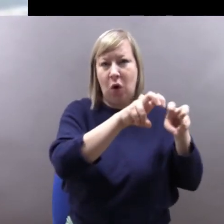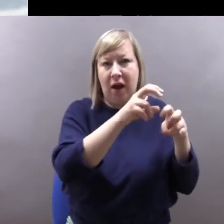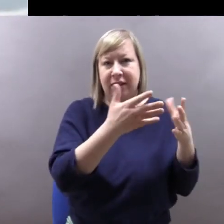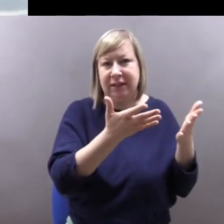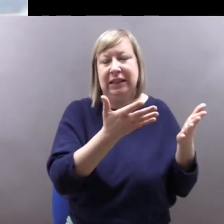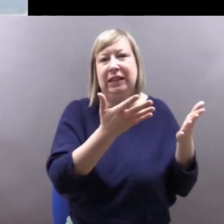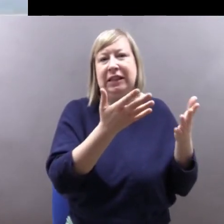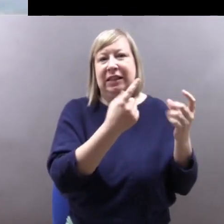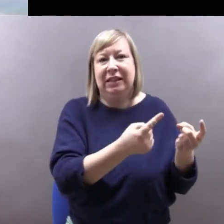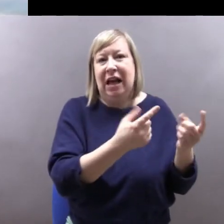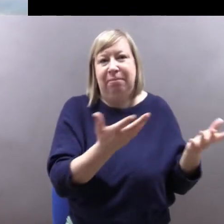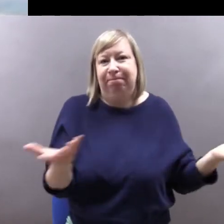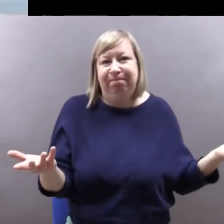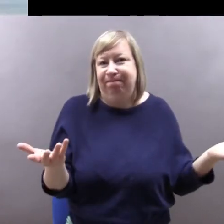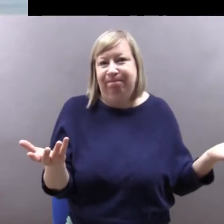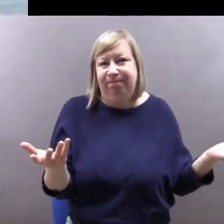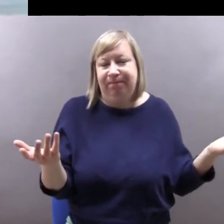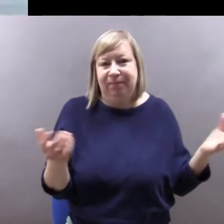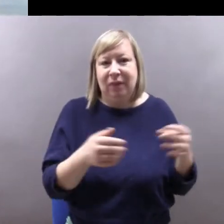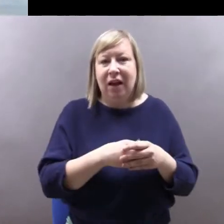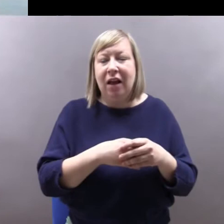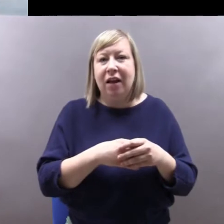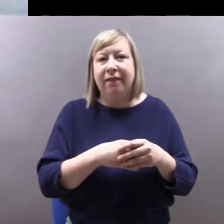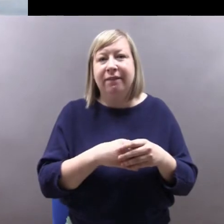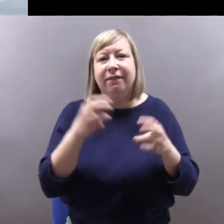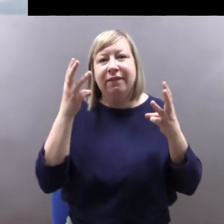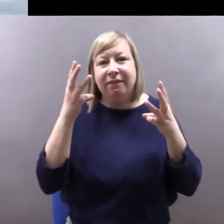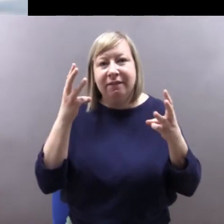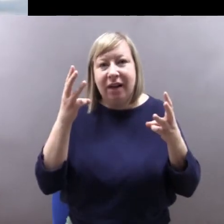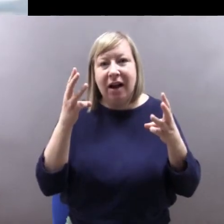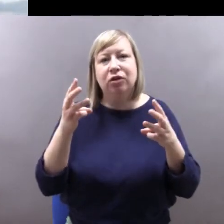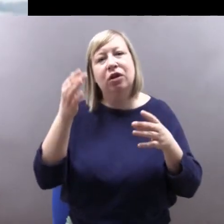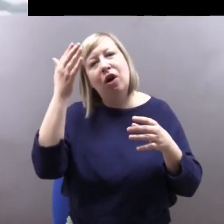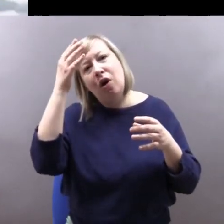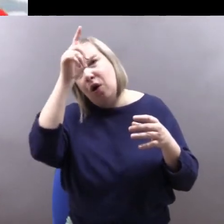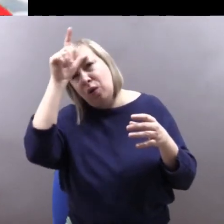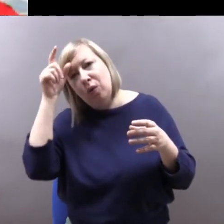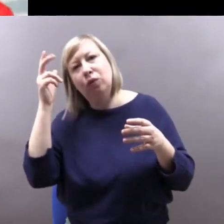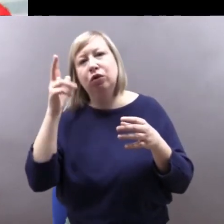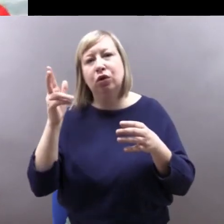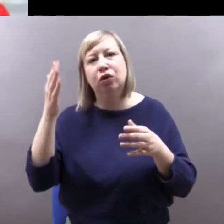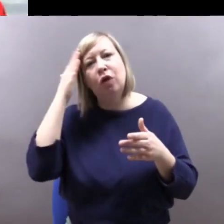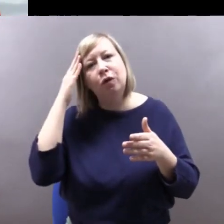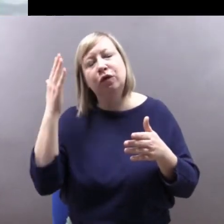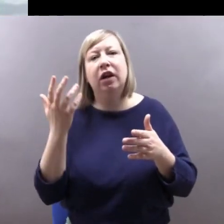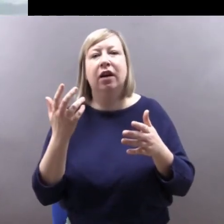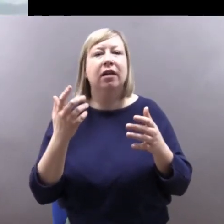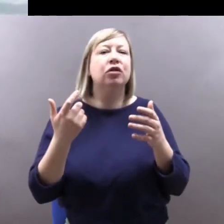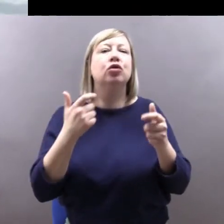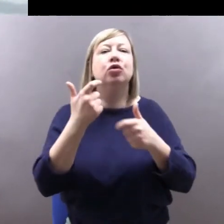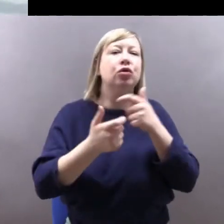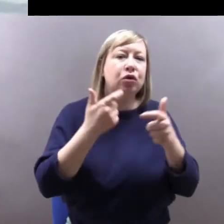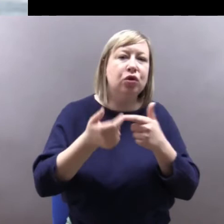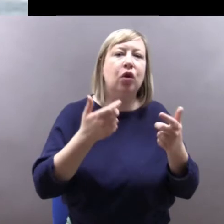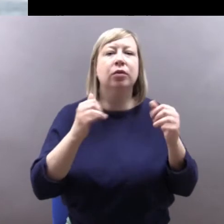urządzenie, ale trzeba je obsłużyć, trzeba je zorganizować, trzeba wiedzieć, jak to zrobić. Trzeba